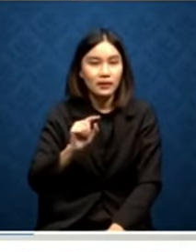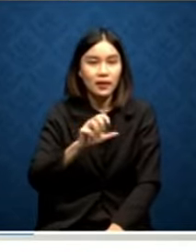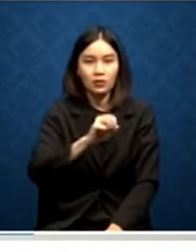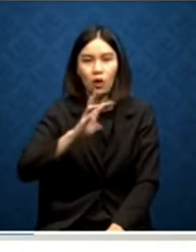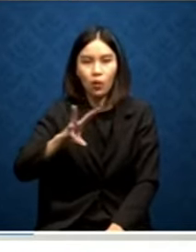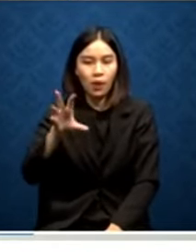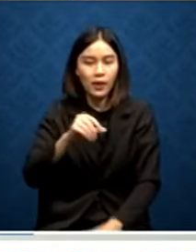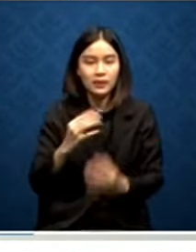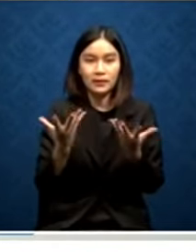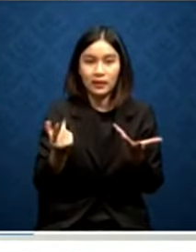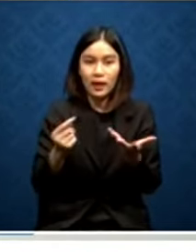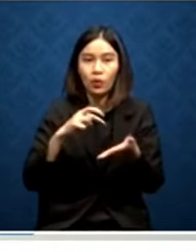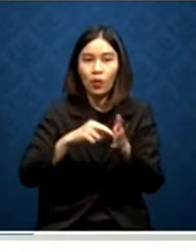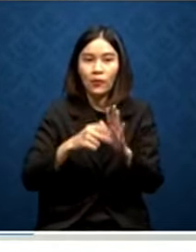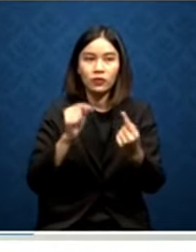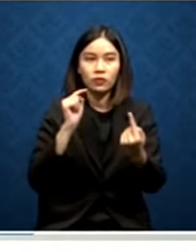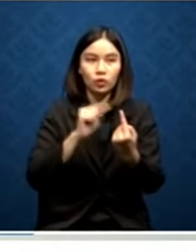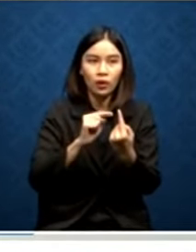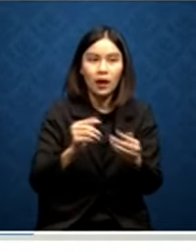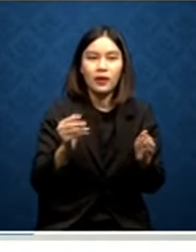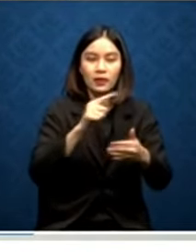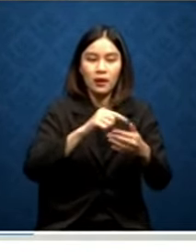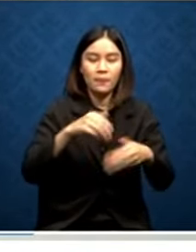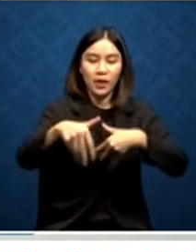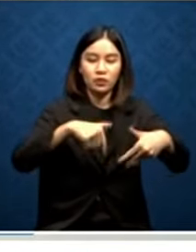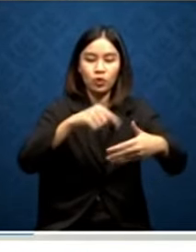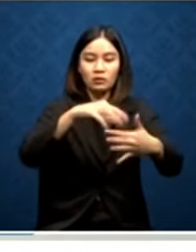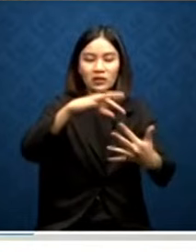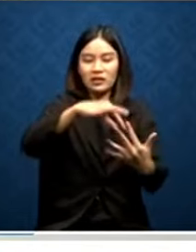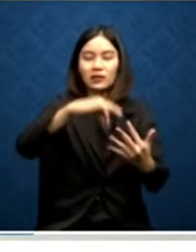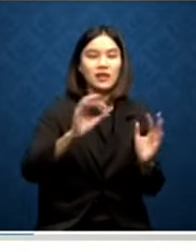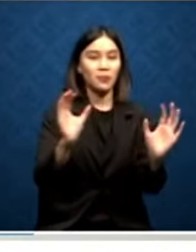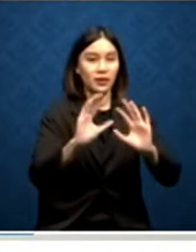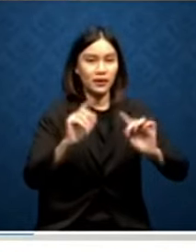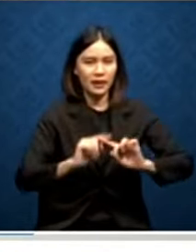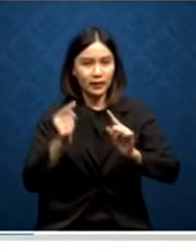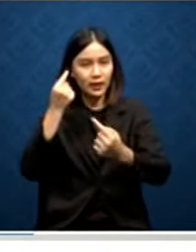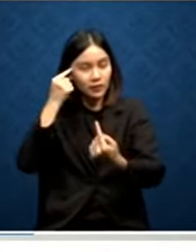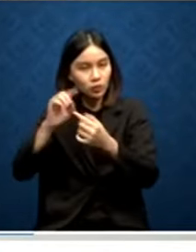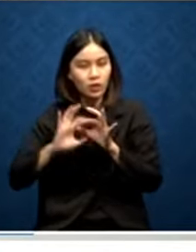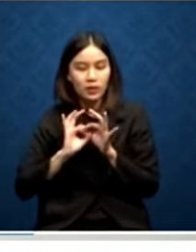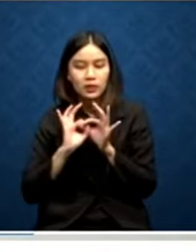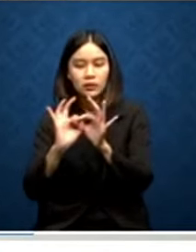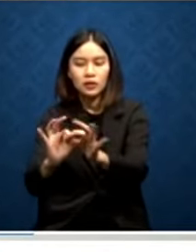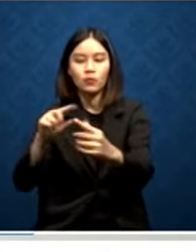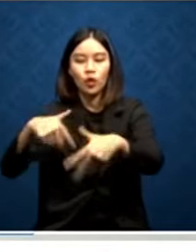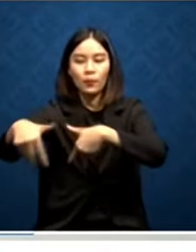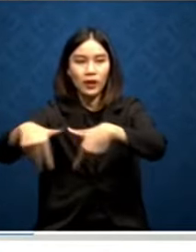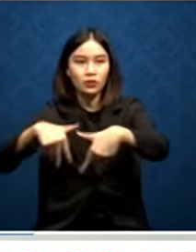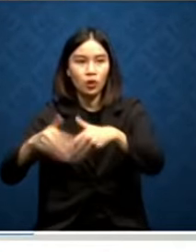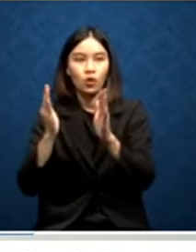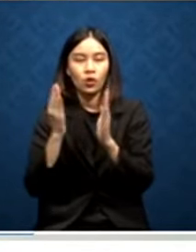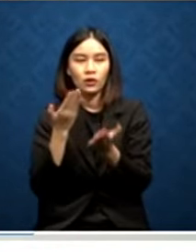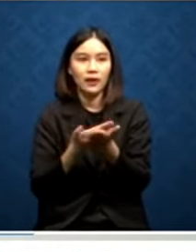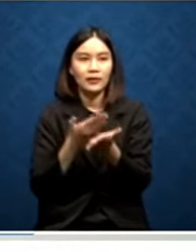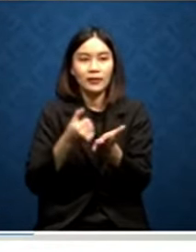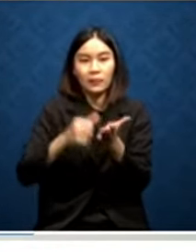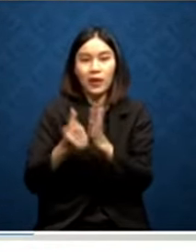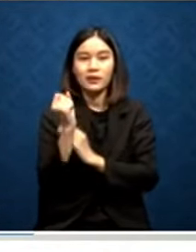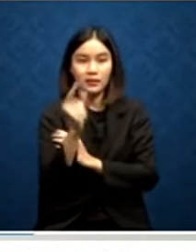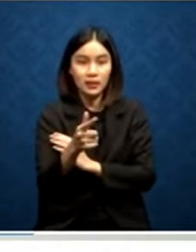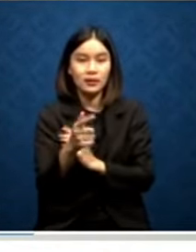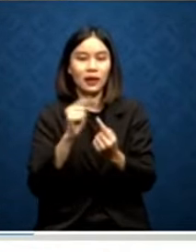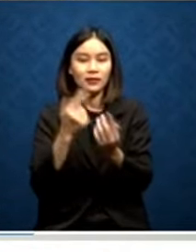จะไม่อาจกล่าวได้ว่ามาจากการเลือกของประชาชนแต่เรายึดโยงกับประชาชนผู้จ่ายภาษีเป็นเงินเดือนของเรา